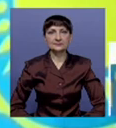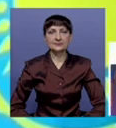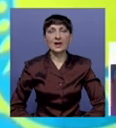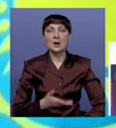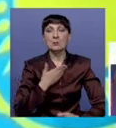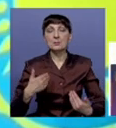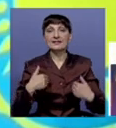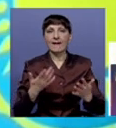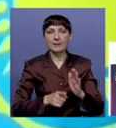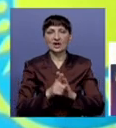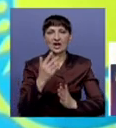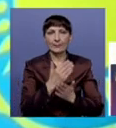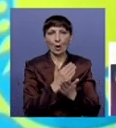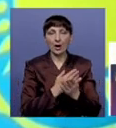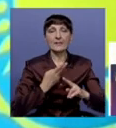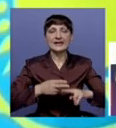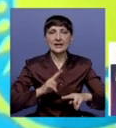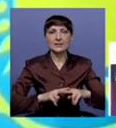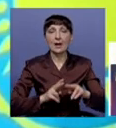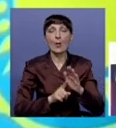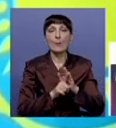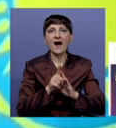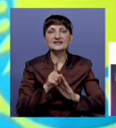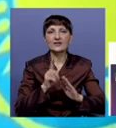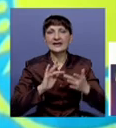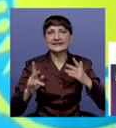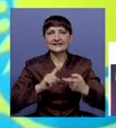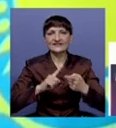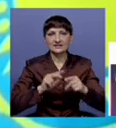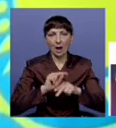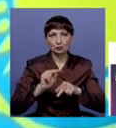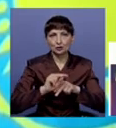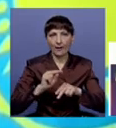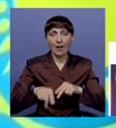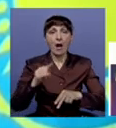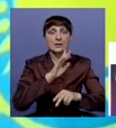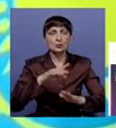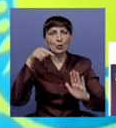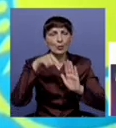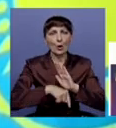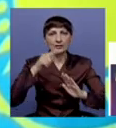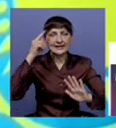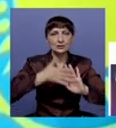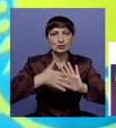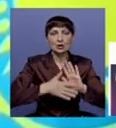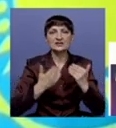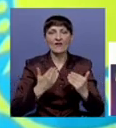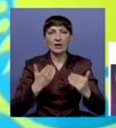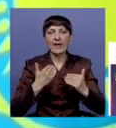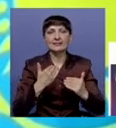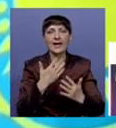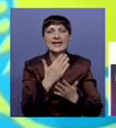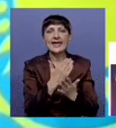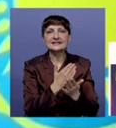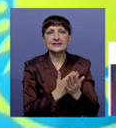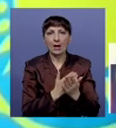Мы предлагаем начать программу именно по базовым цифровым компетенциям. Обучающиеся будут углубленно изучать современные языки программирования.